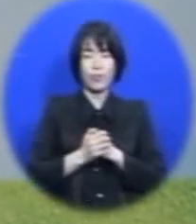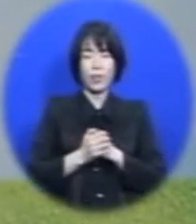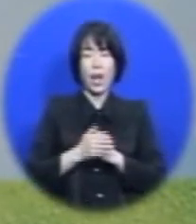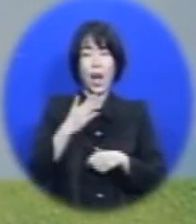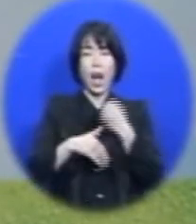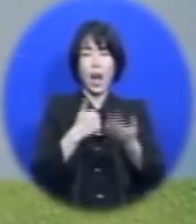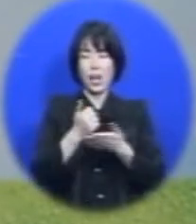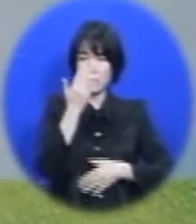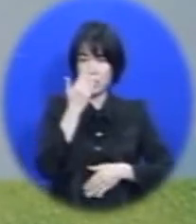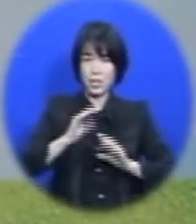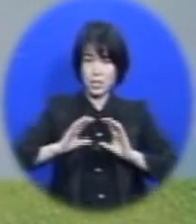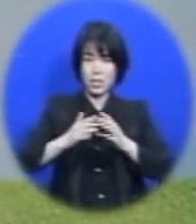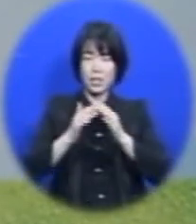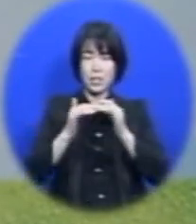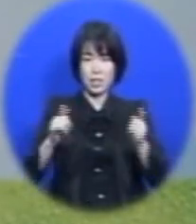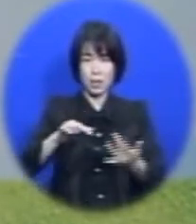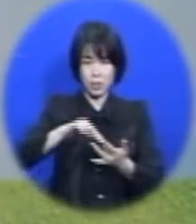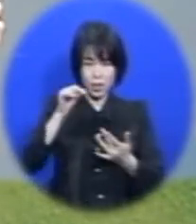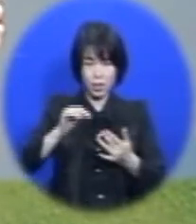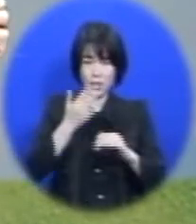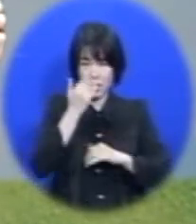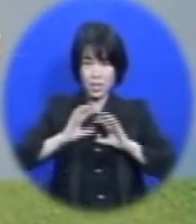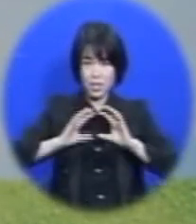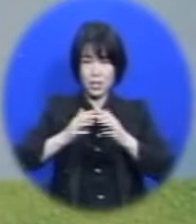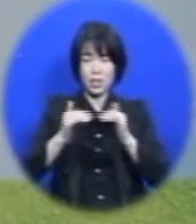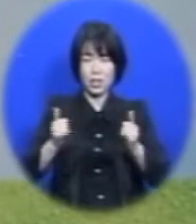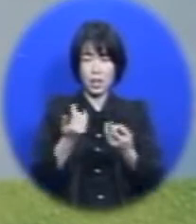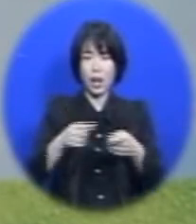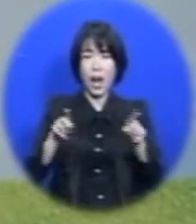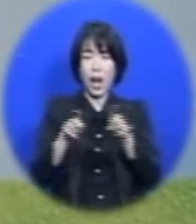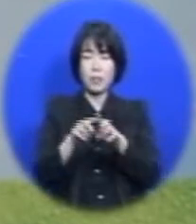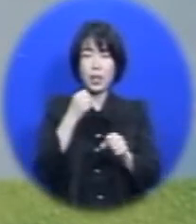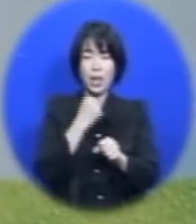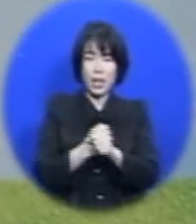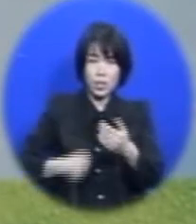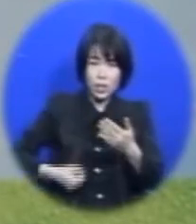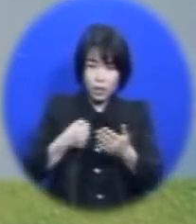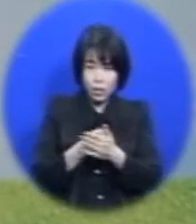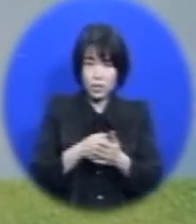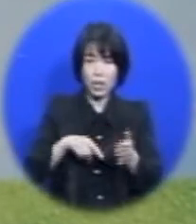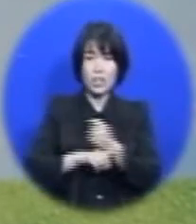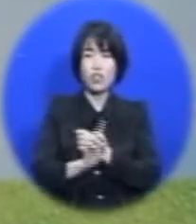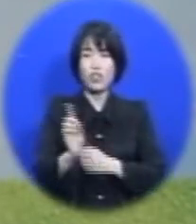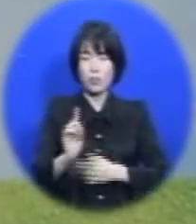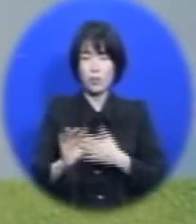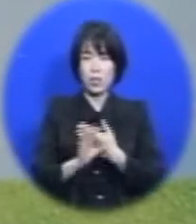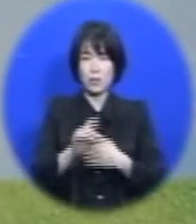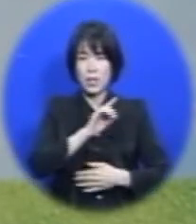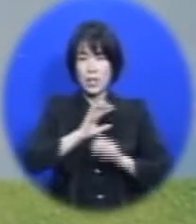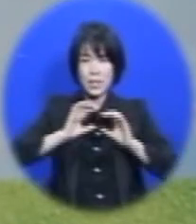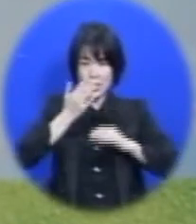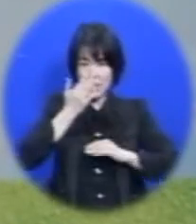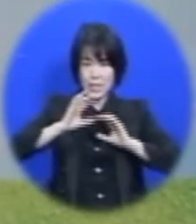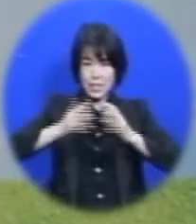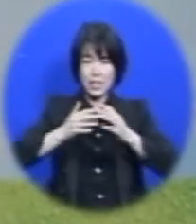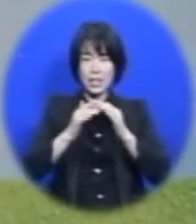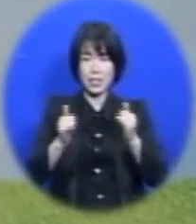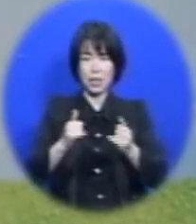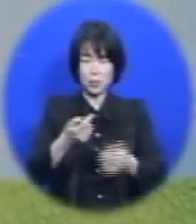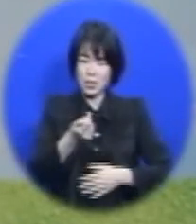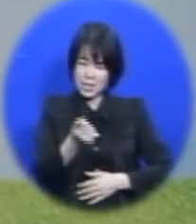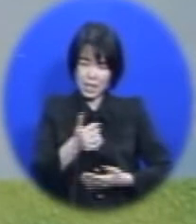하나님이 이스라엘 백성을 택하셔서 이스라엘 백성과 함께 하시기로 결정하신 이유는요, 이스라엘 백성이 가장 적은